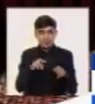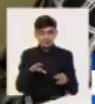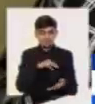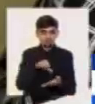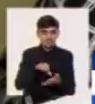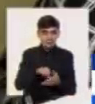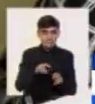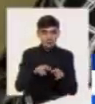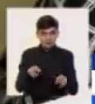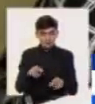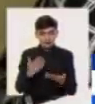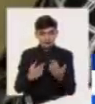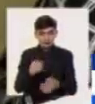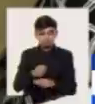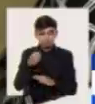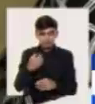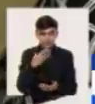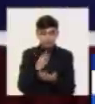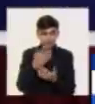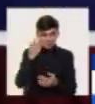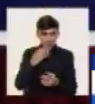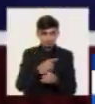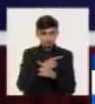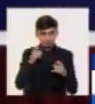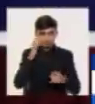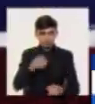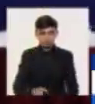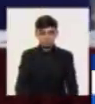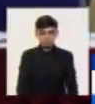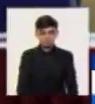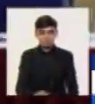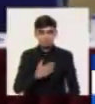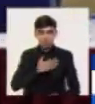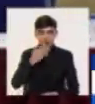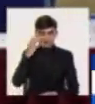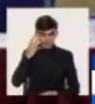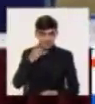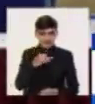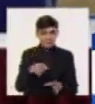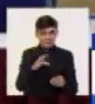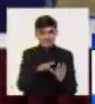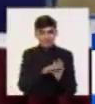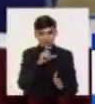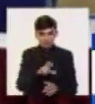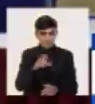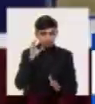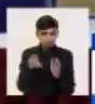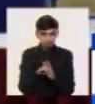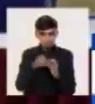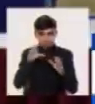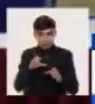сарапшы парламентке өтсем өз ойымды ашық айтамын деді. Менің ойымша әрбір депутат партиялық енді тәртіпке бағынса